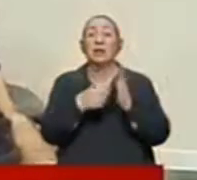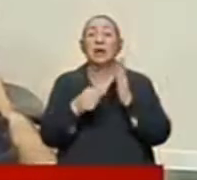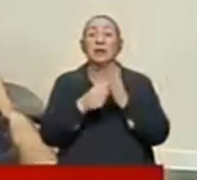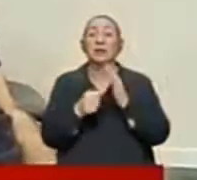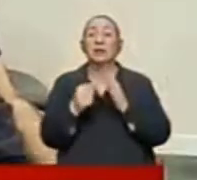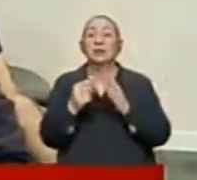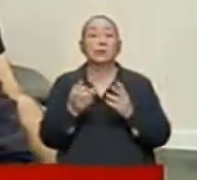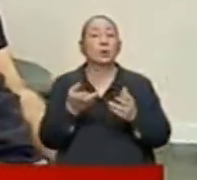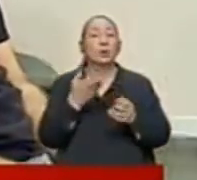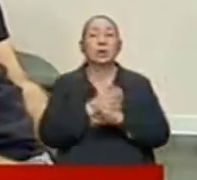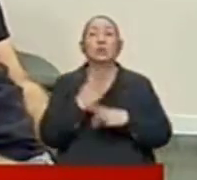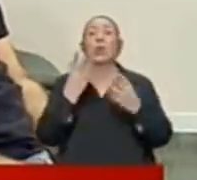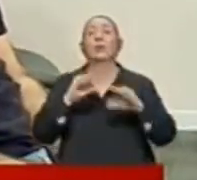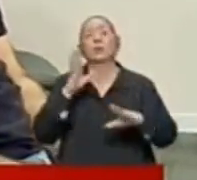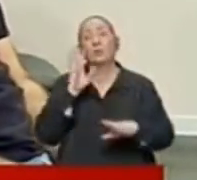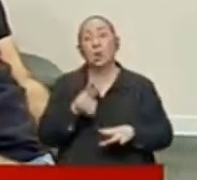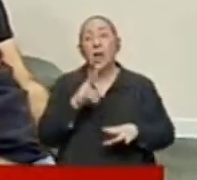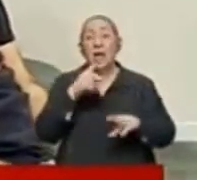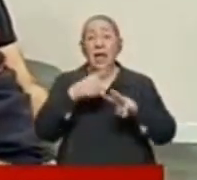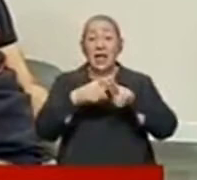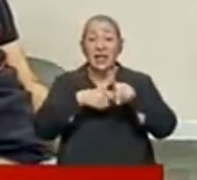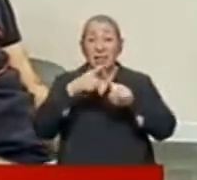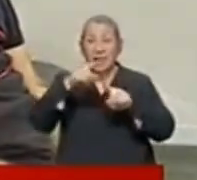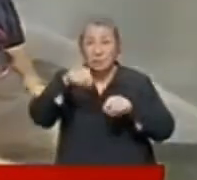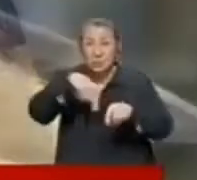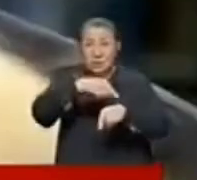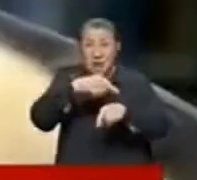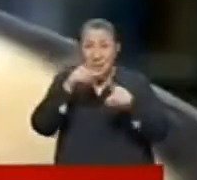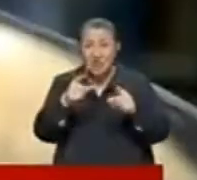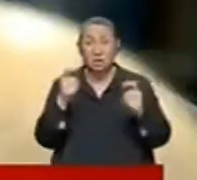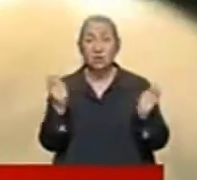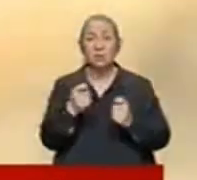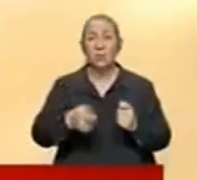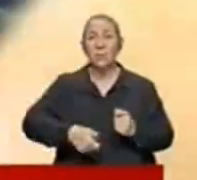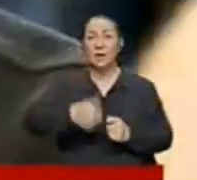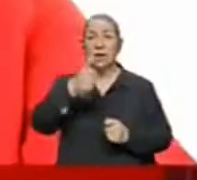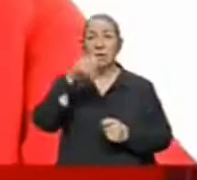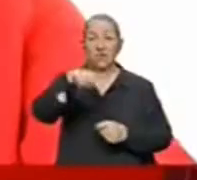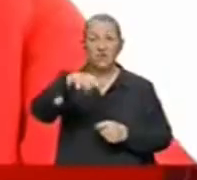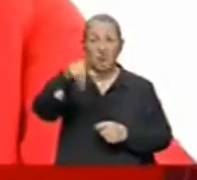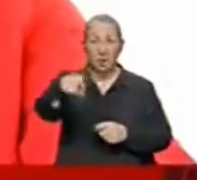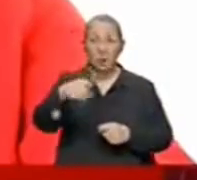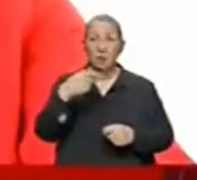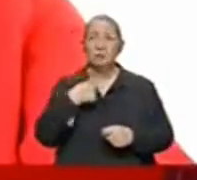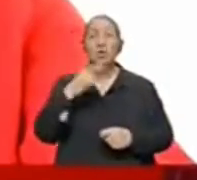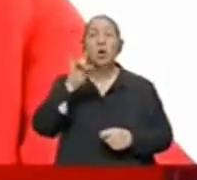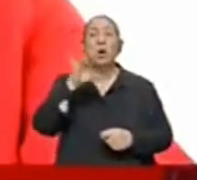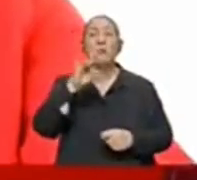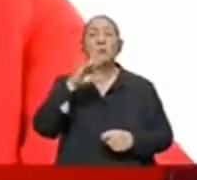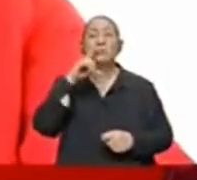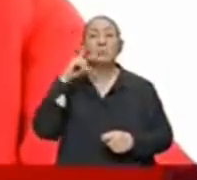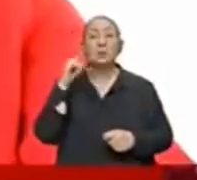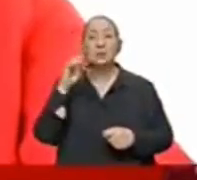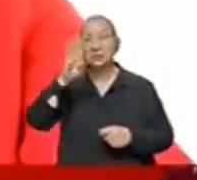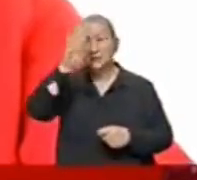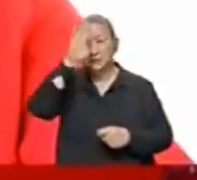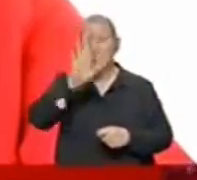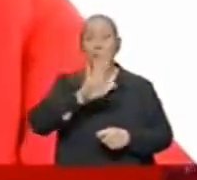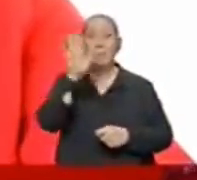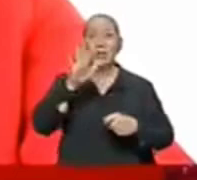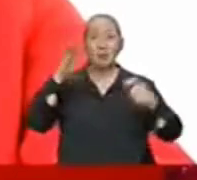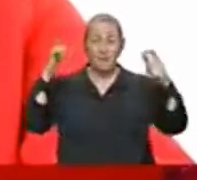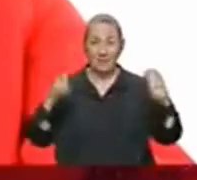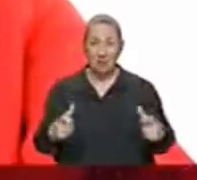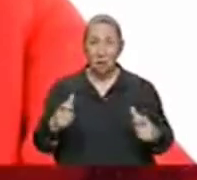taca çıkardı. EYT'liler tam da bu açıklama sırasında Çalışma Bakanlığı'ndaydı. Biz 15 Mayıs'ta İstanbul